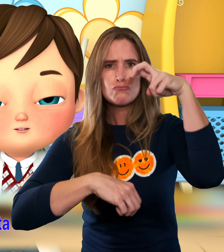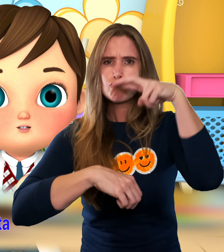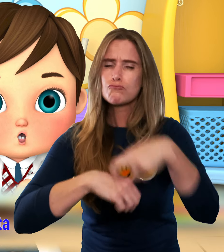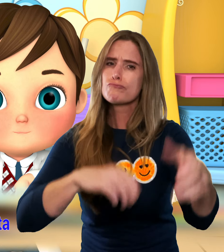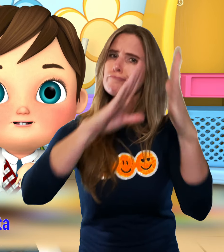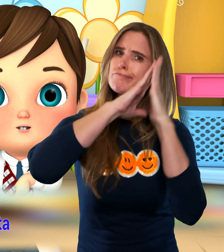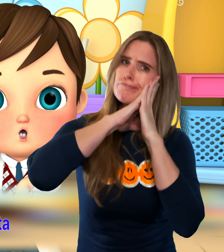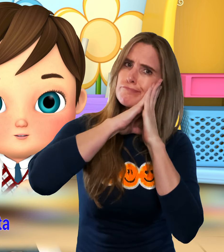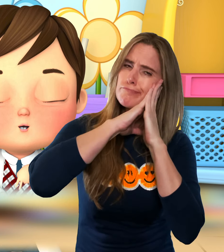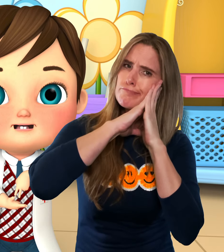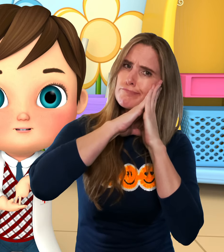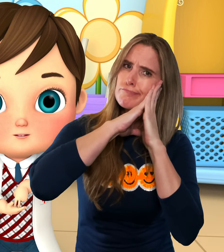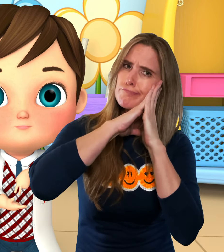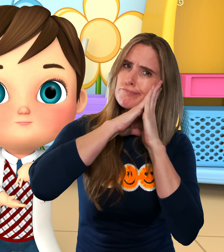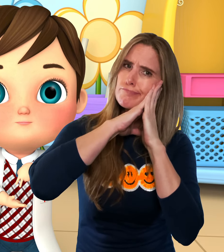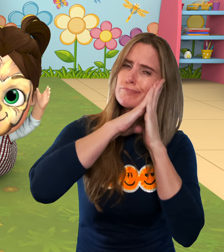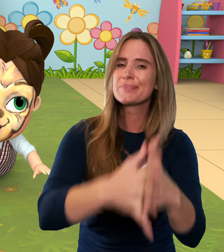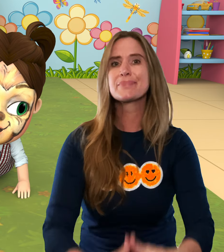叱られ